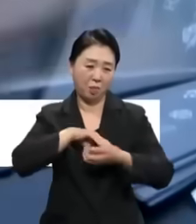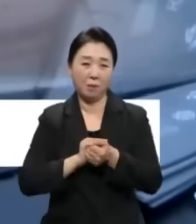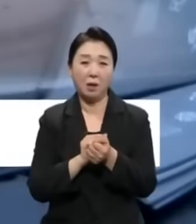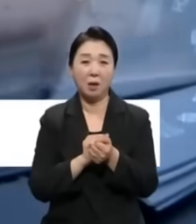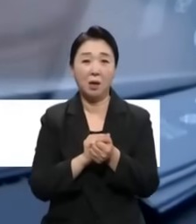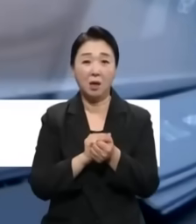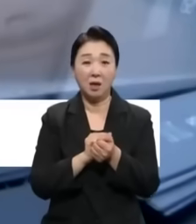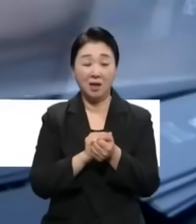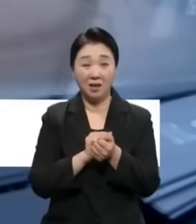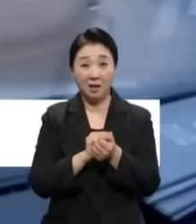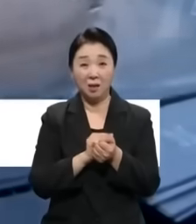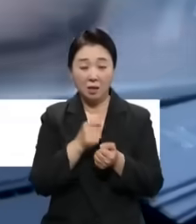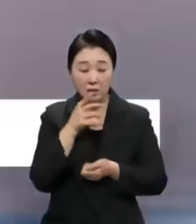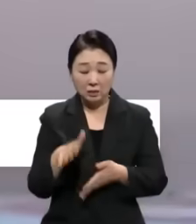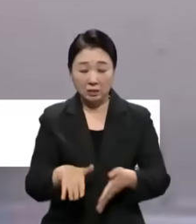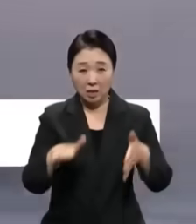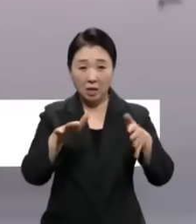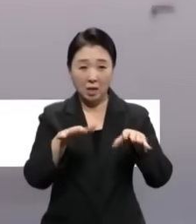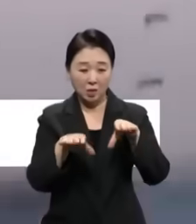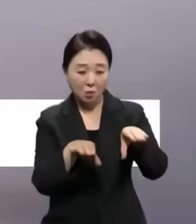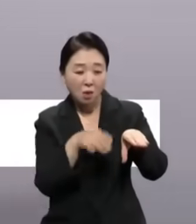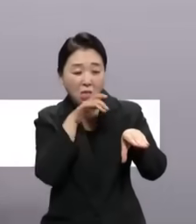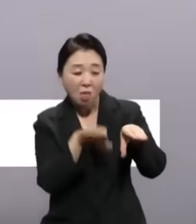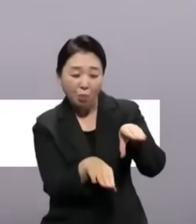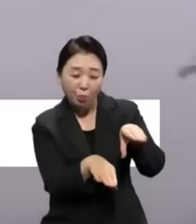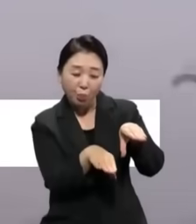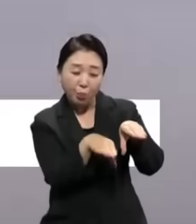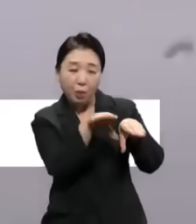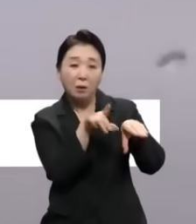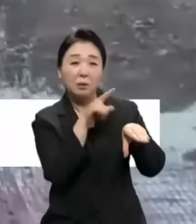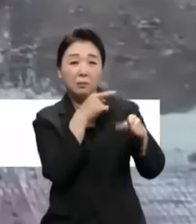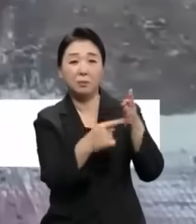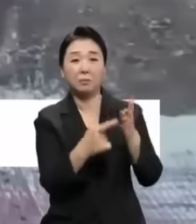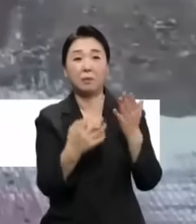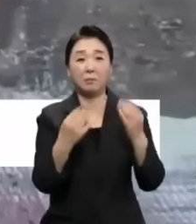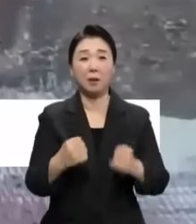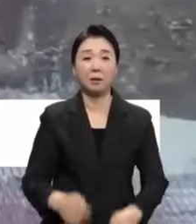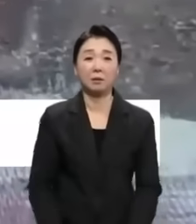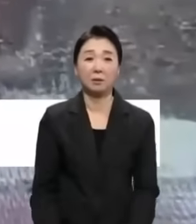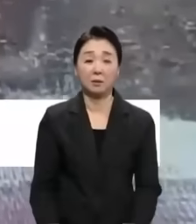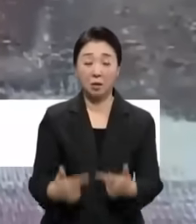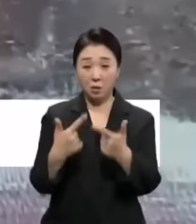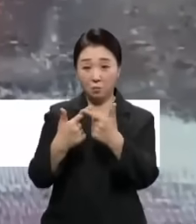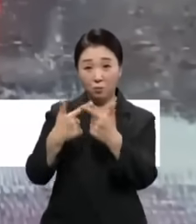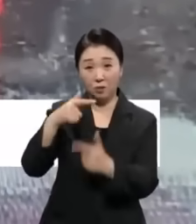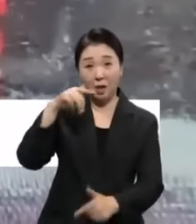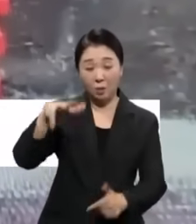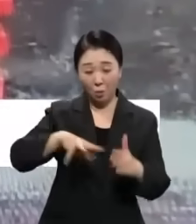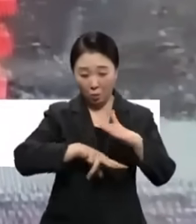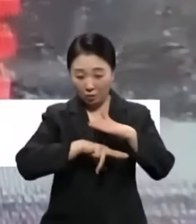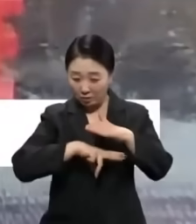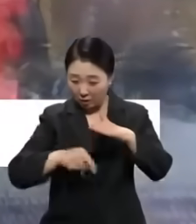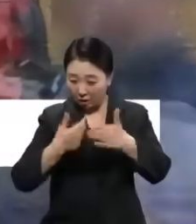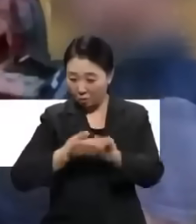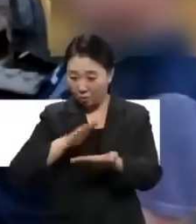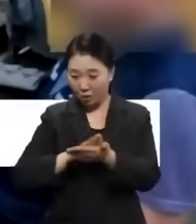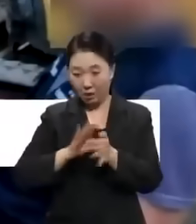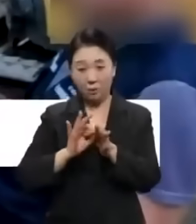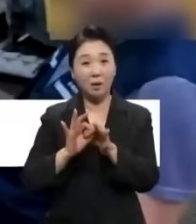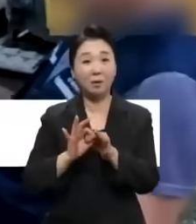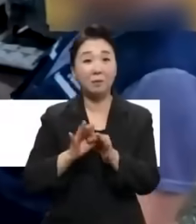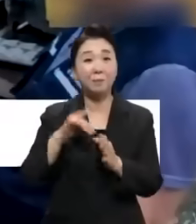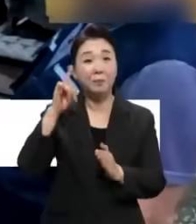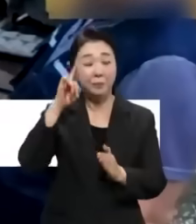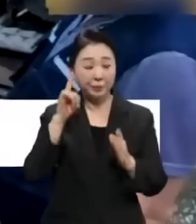차량과 도로가 침수되는 사고 등 피해 신고가 잇따랐습니다. 부산 감전동 지하철 공사장 인근에선 지름